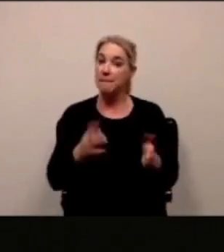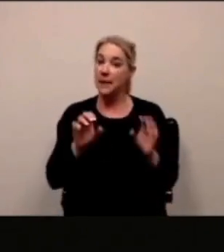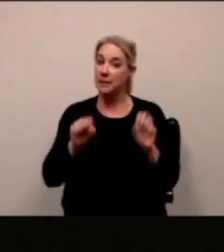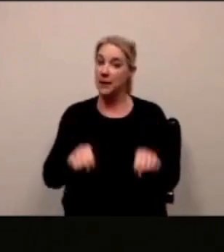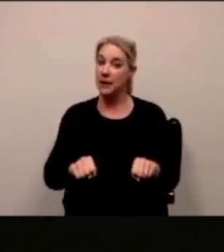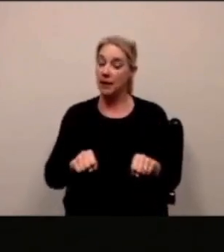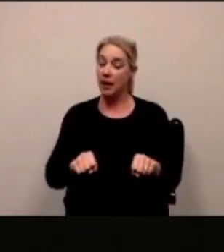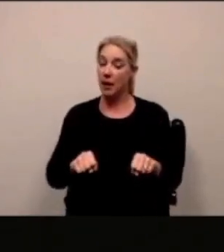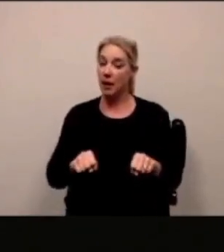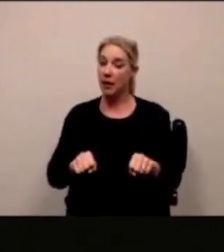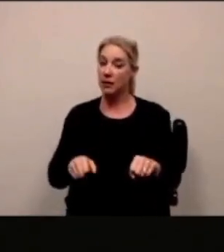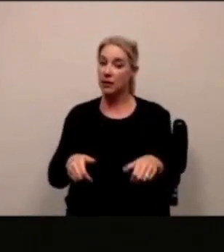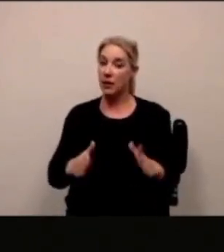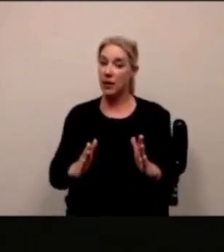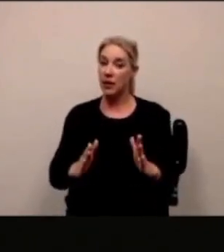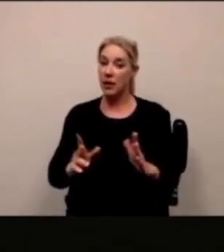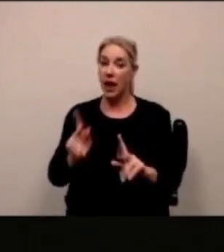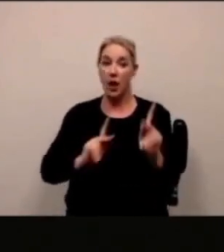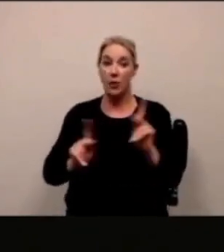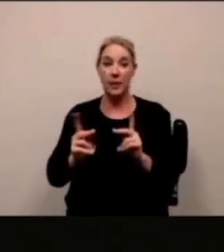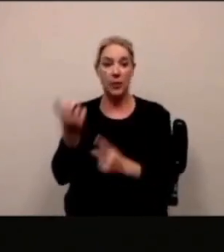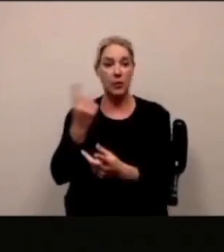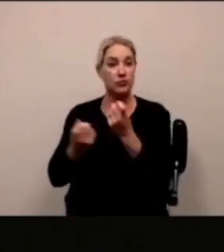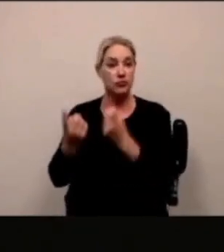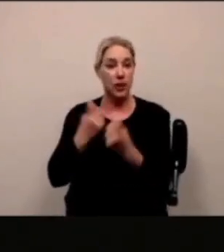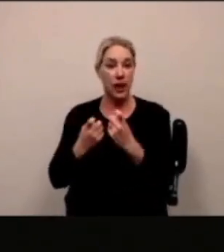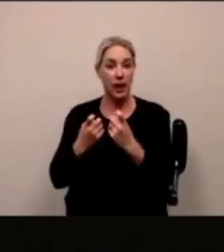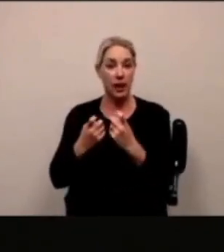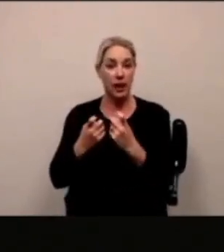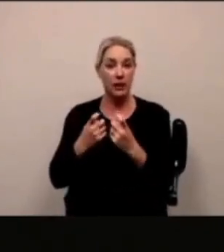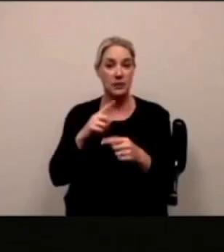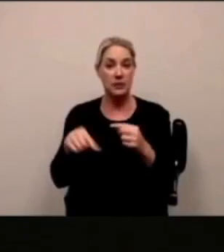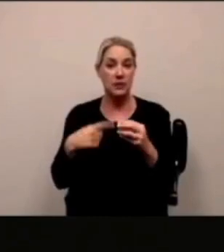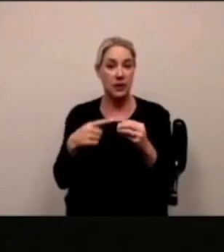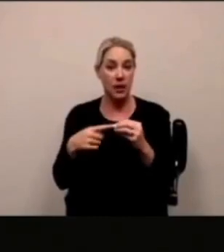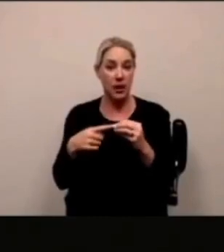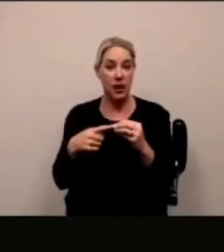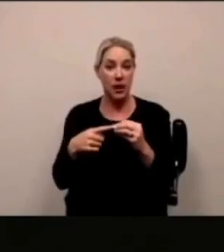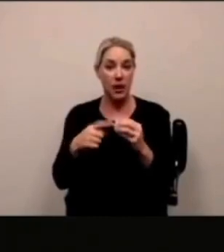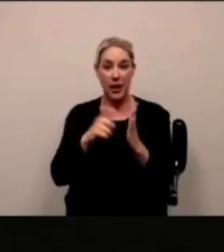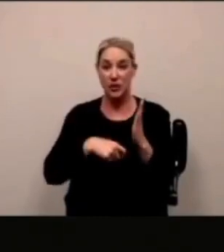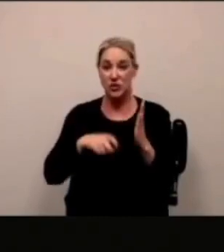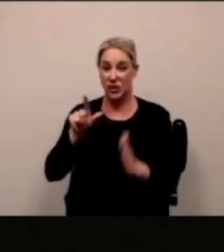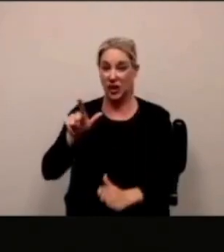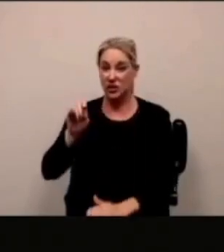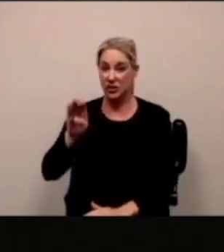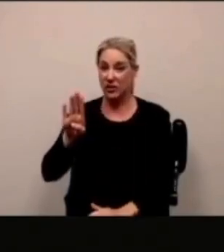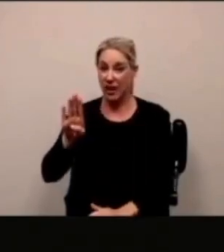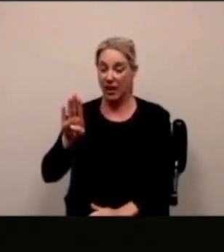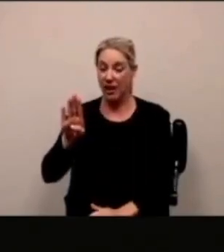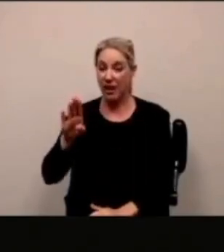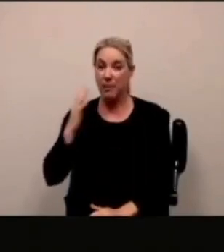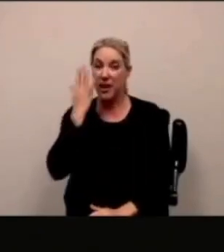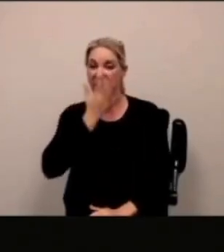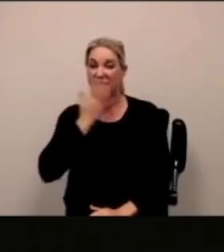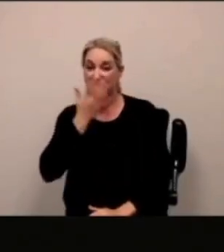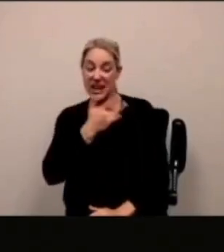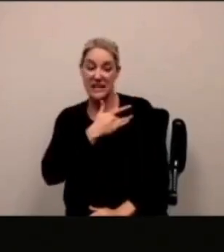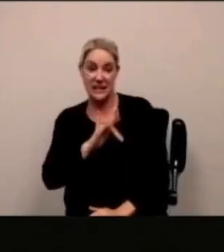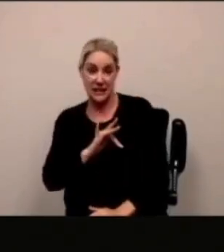あとこちらのスクラッチラボのあとフェイスセンシング顔認識についてのあと